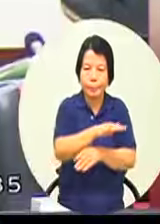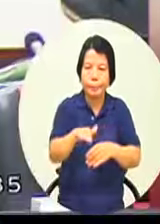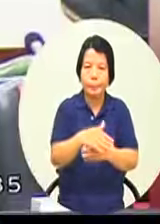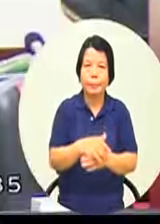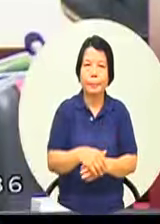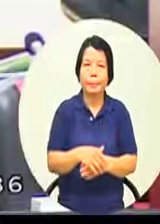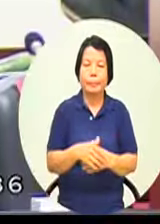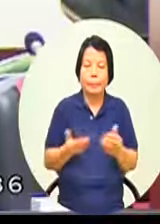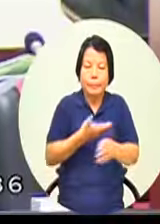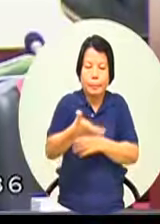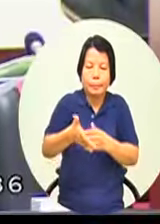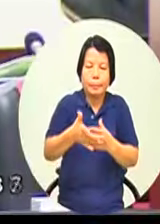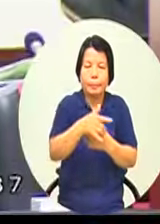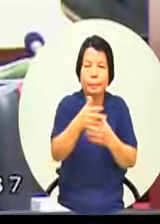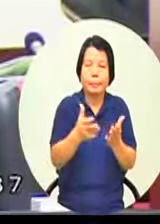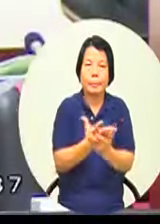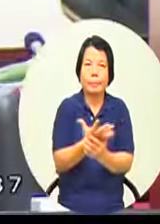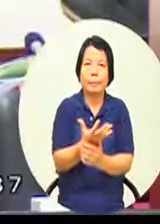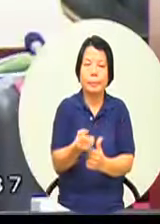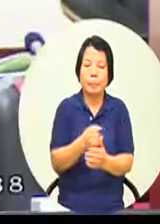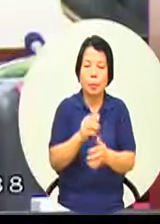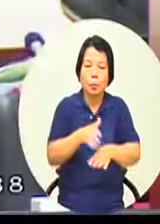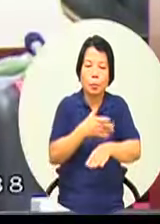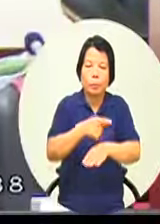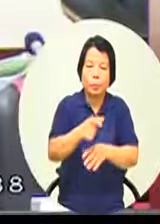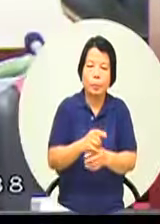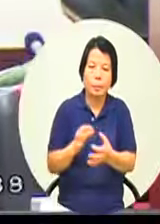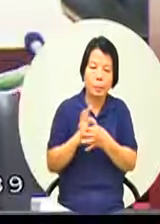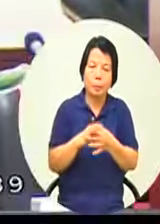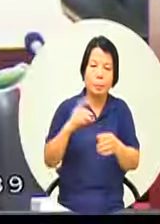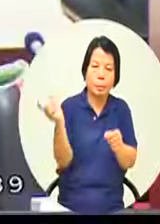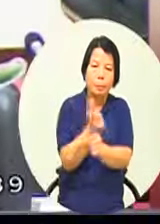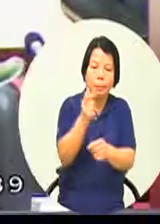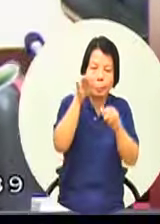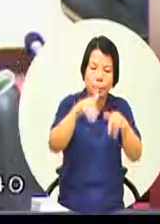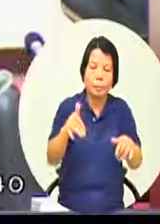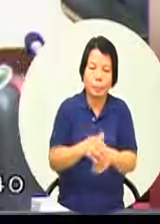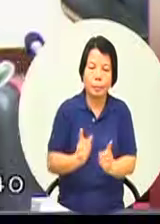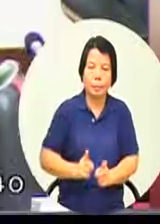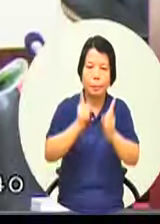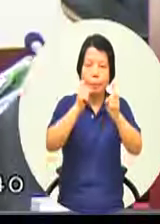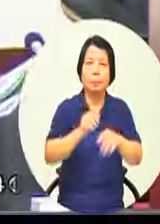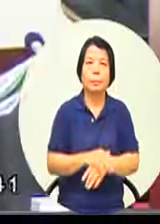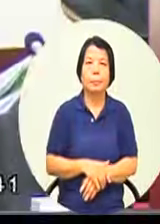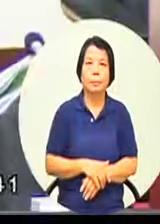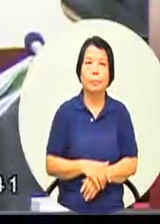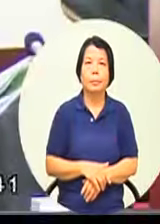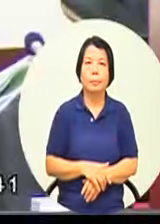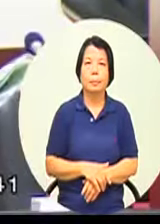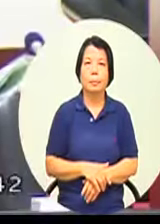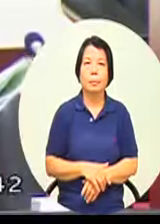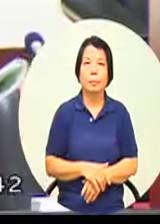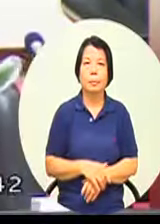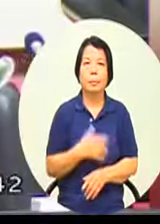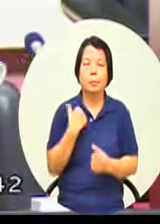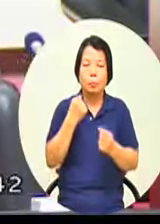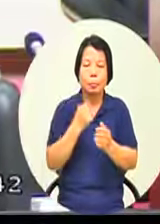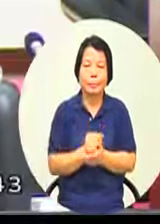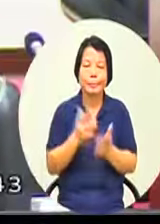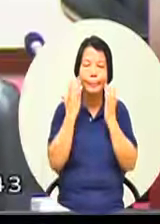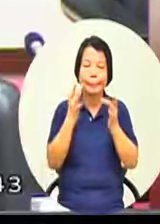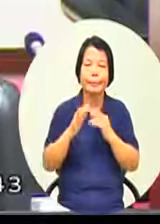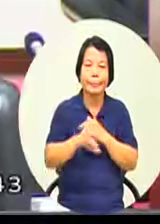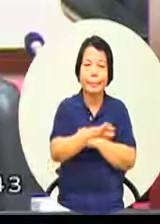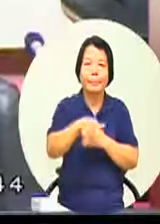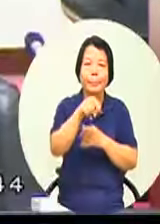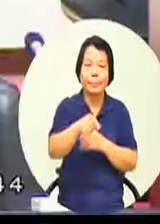让菜价不要因台风因雨季而涨价。可是我没有，我在菜市场里头